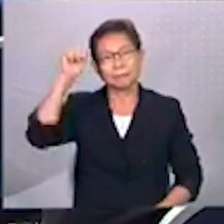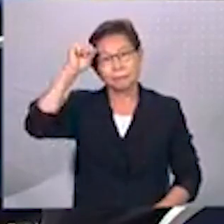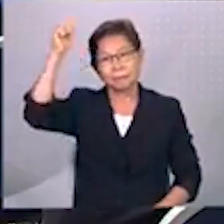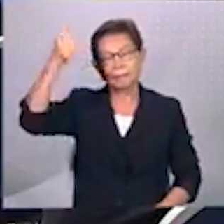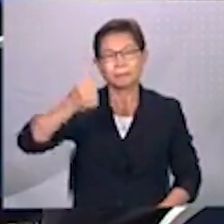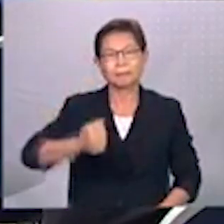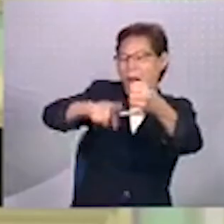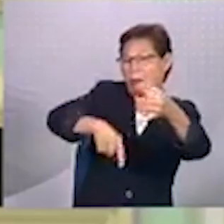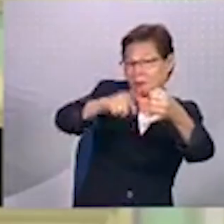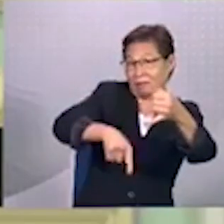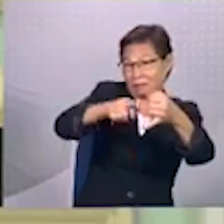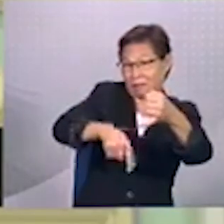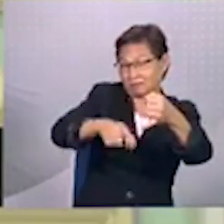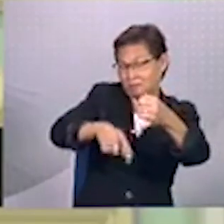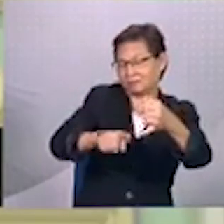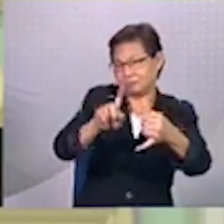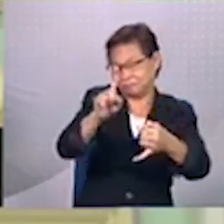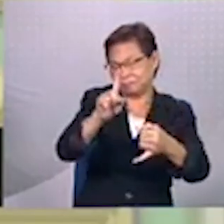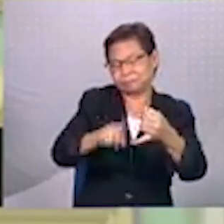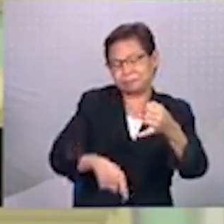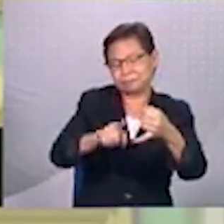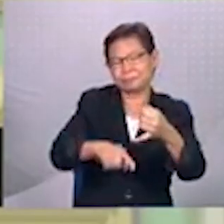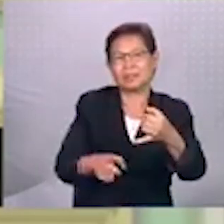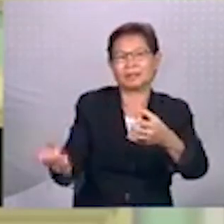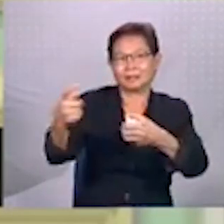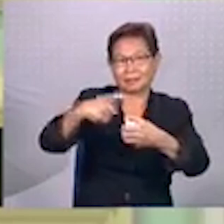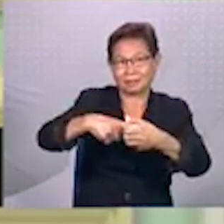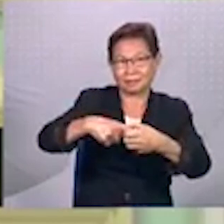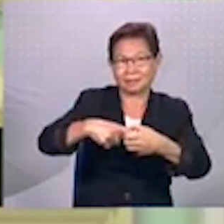Yang terakhir sekali ialah mengenai